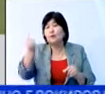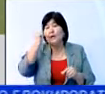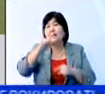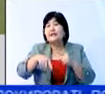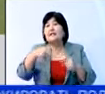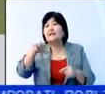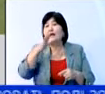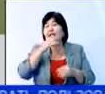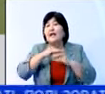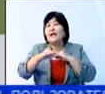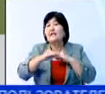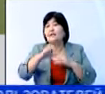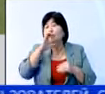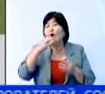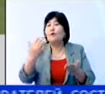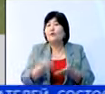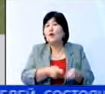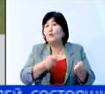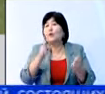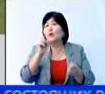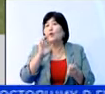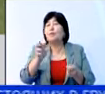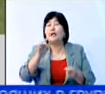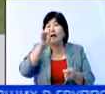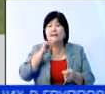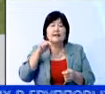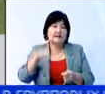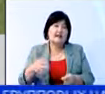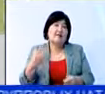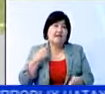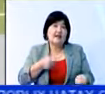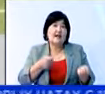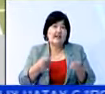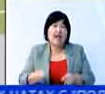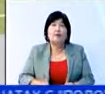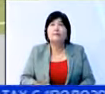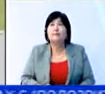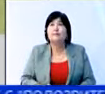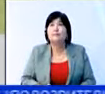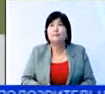20 лет степные волки вновь привезли Кубок Казахстана в Кызылорду.